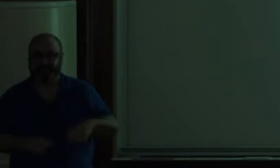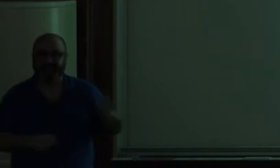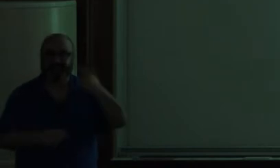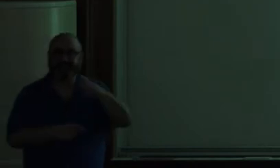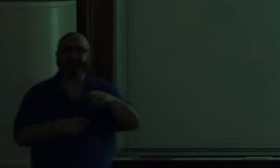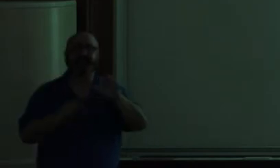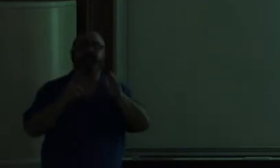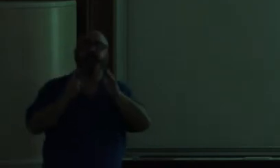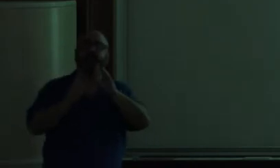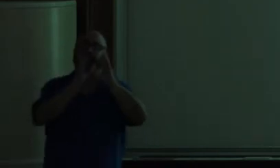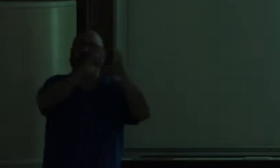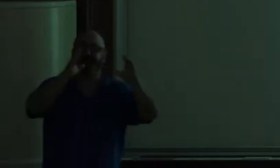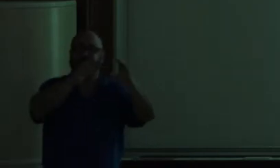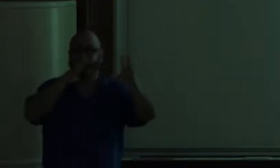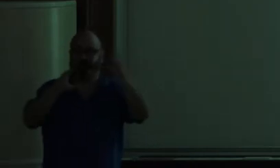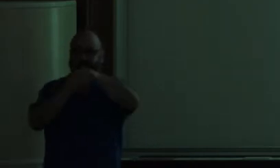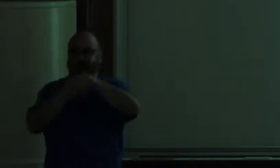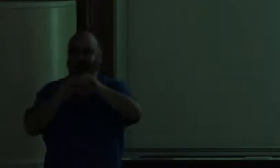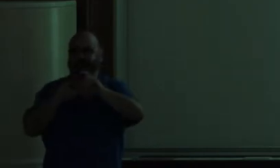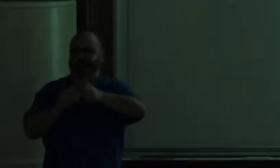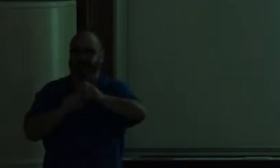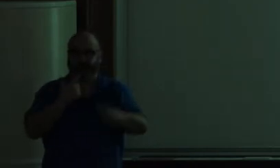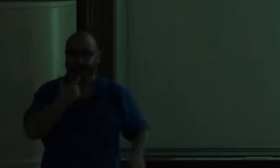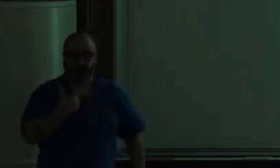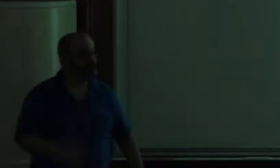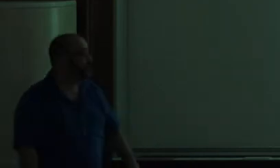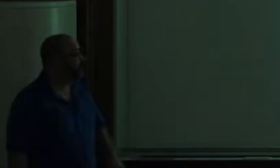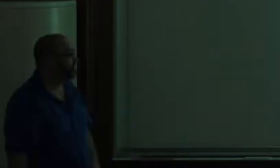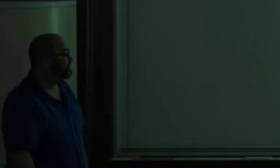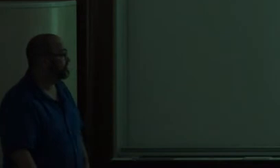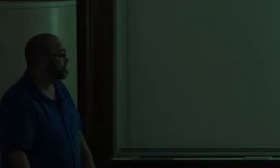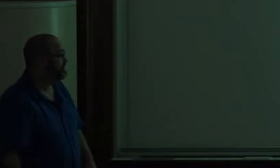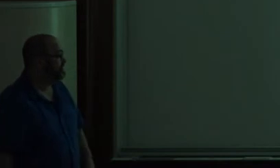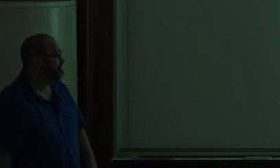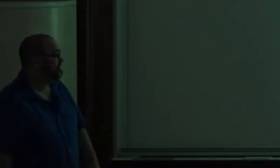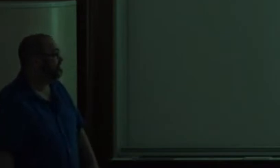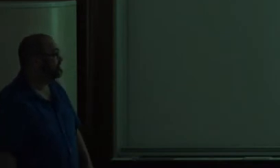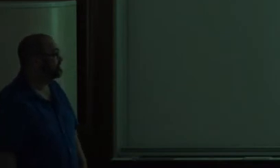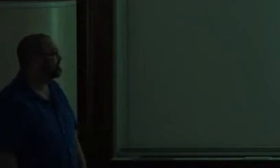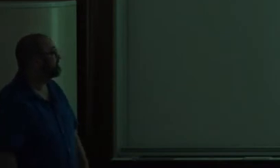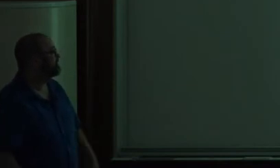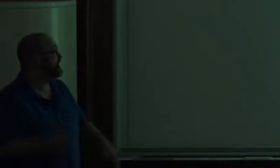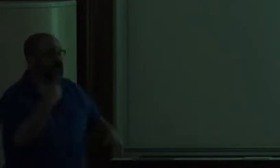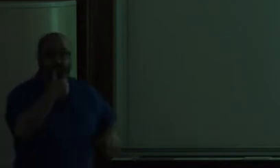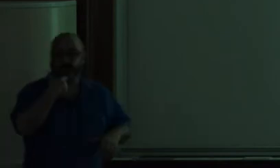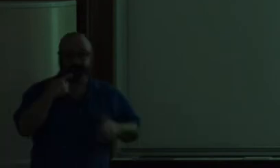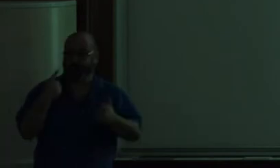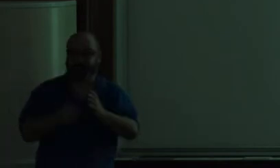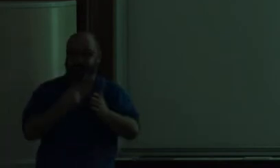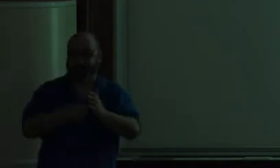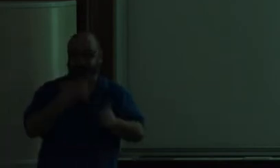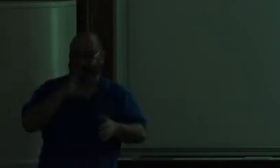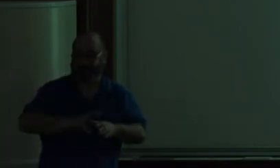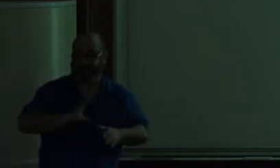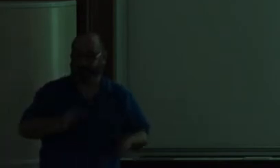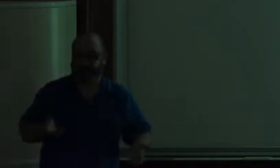collection implémente cette interface? Et ça, c'est la partie rigolote. C'est que on peut faire iter dessus. Et c'est à peu près la seule manière que vous puissiez savoir